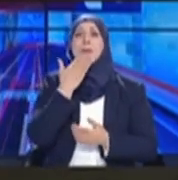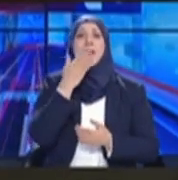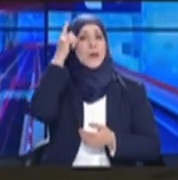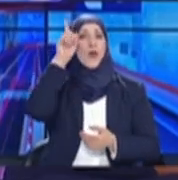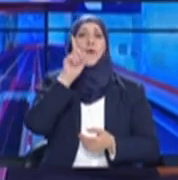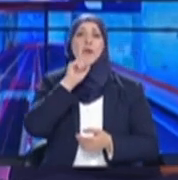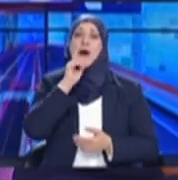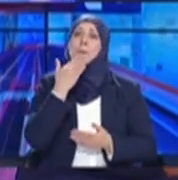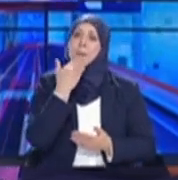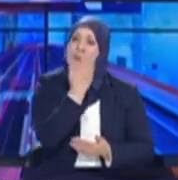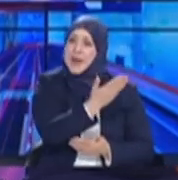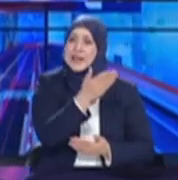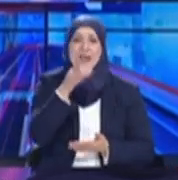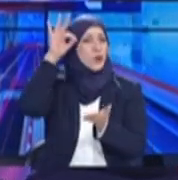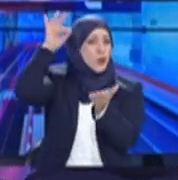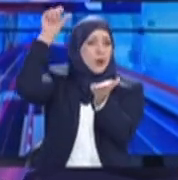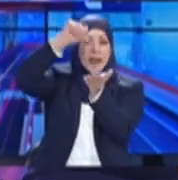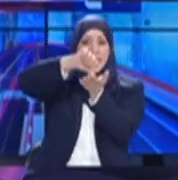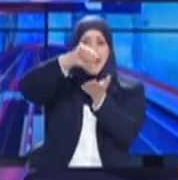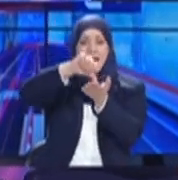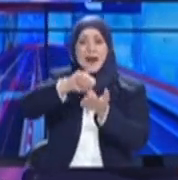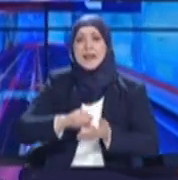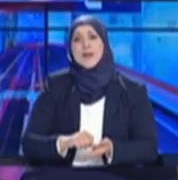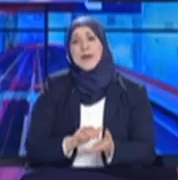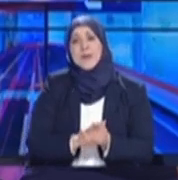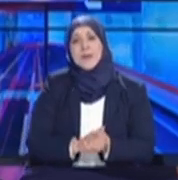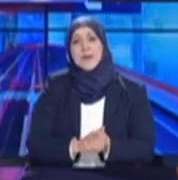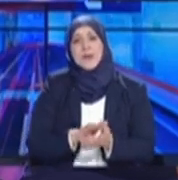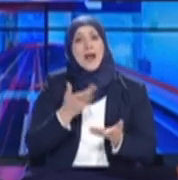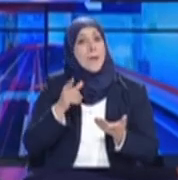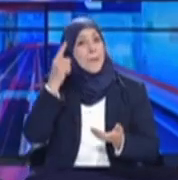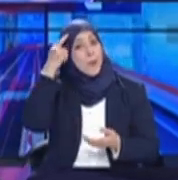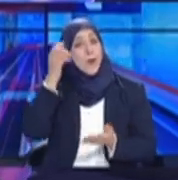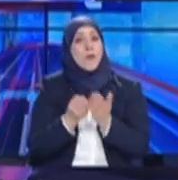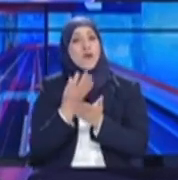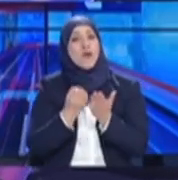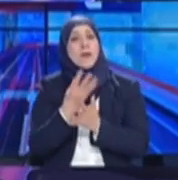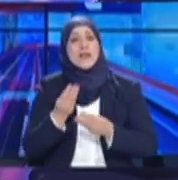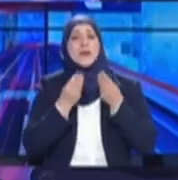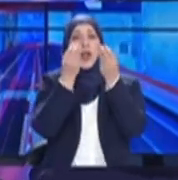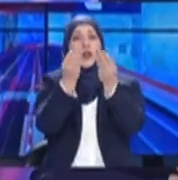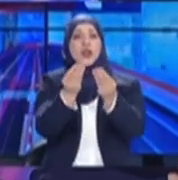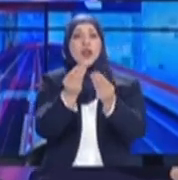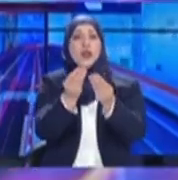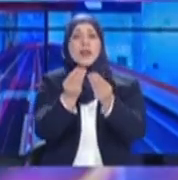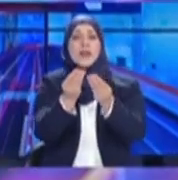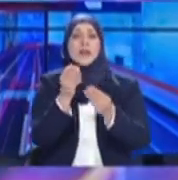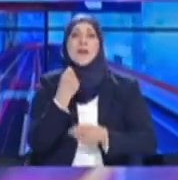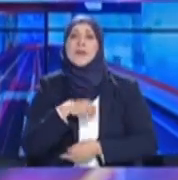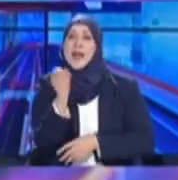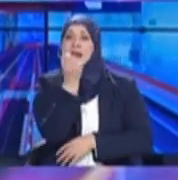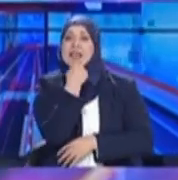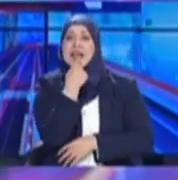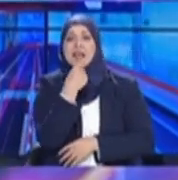اه طبعا كانت من تونس العاصمه بالنسبه للمعلومه اللي قدمها الصيد ال علميا لا نعرف اه